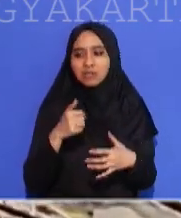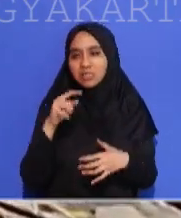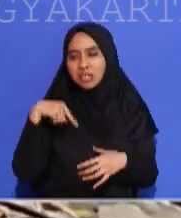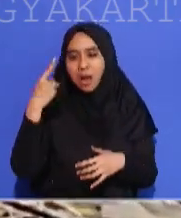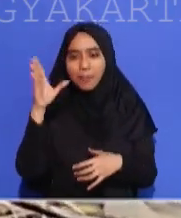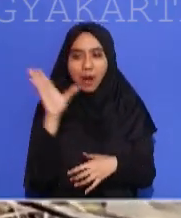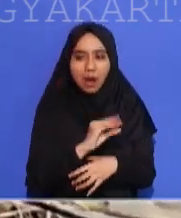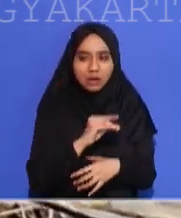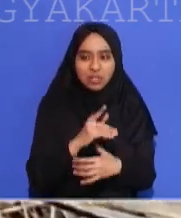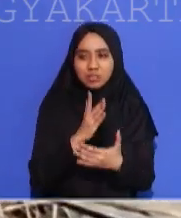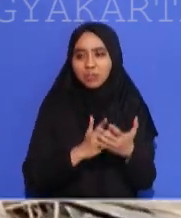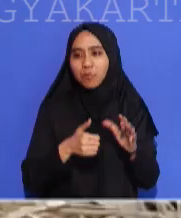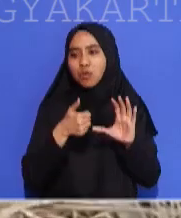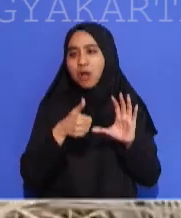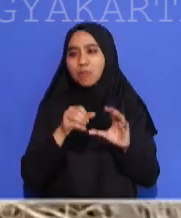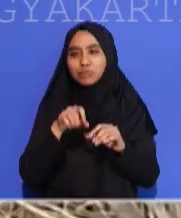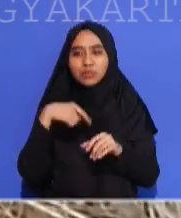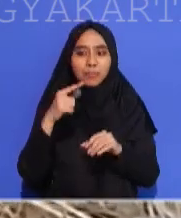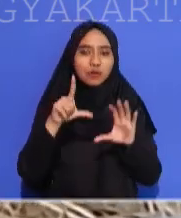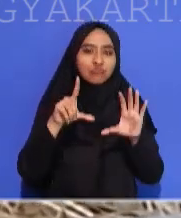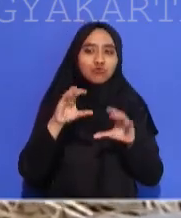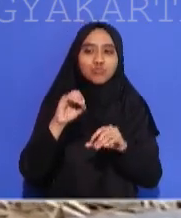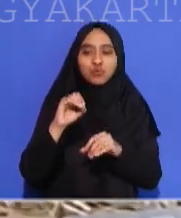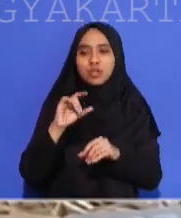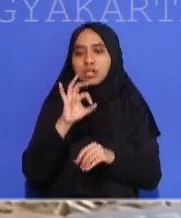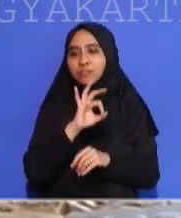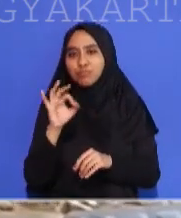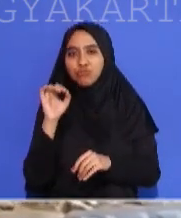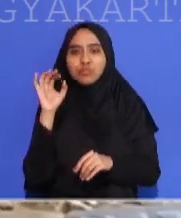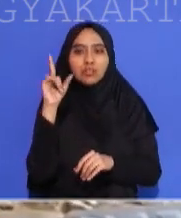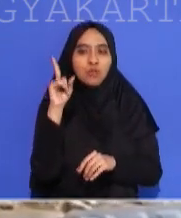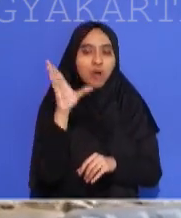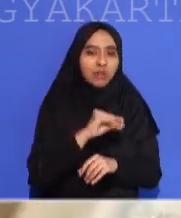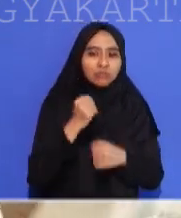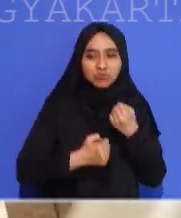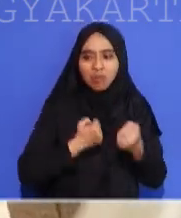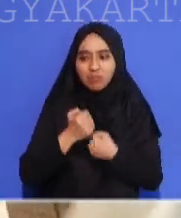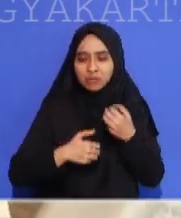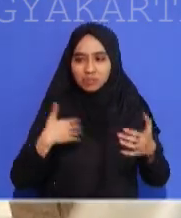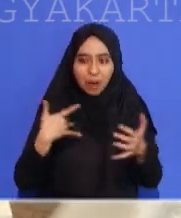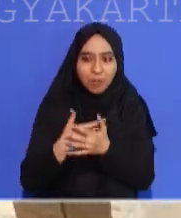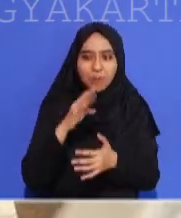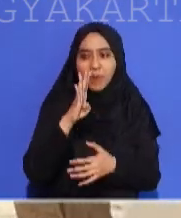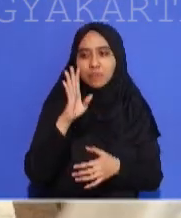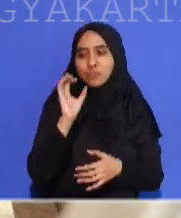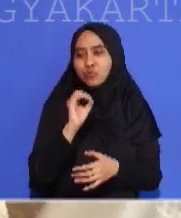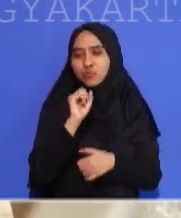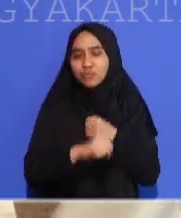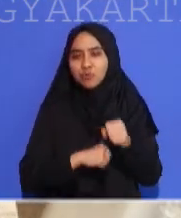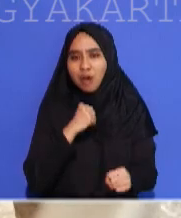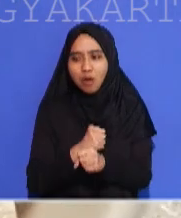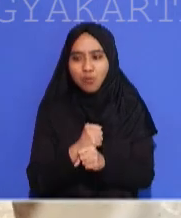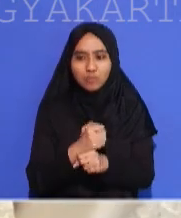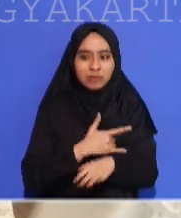mengumpulkan uang r0 hingga Rp70.000 menjalani aktivitas ini hampir 40 tahun lebih lamanya bahwa Kirin mengaku